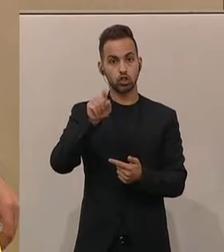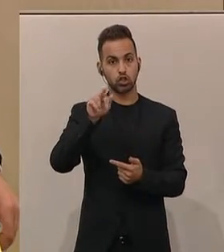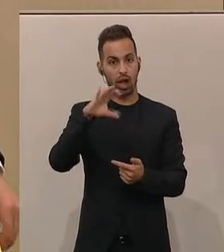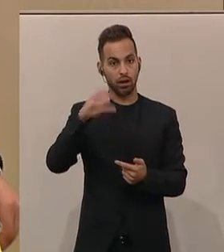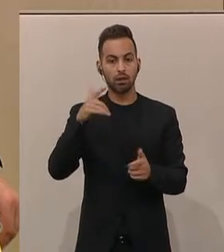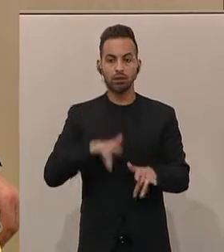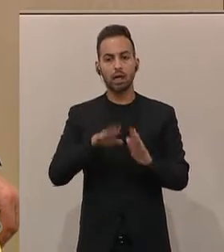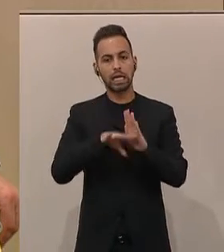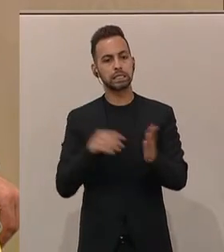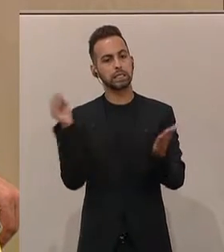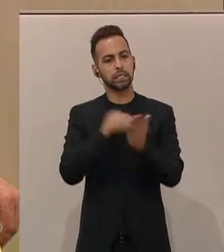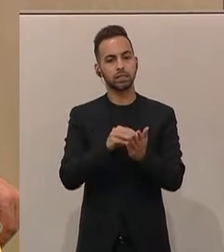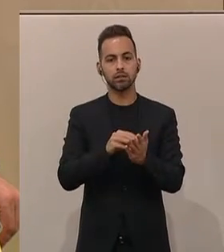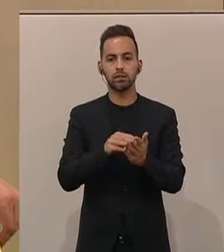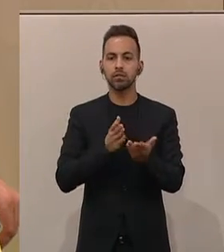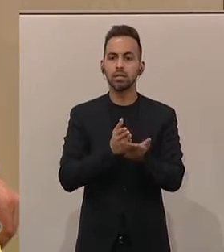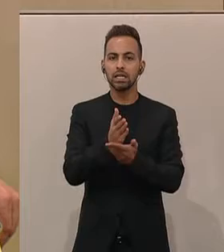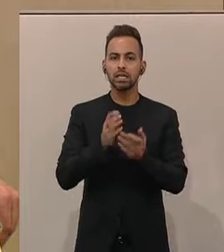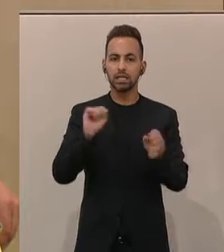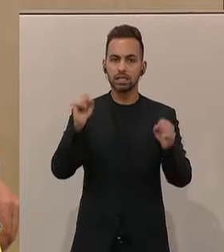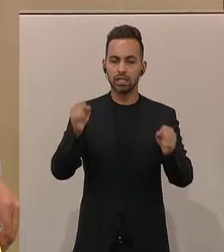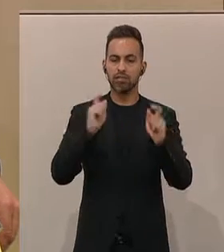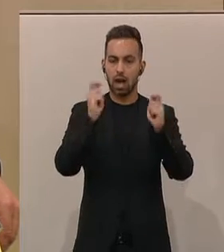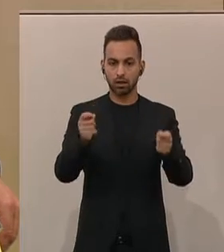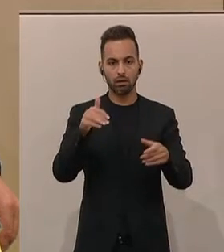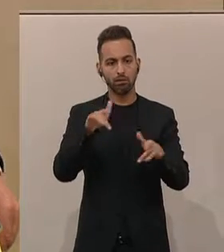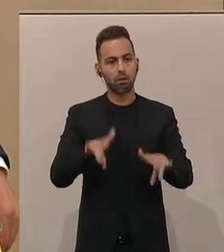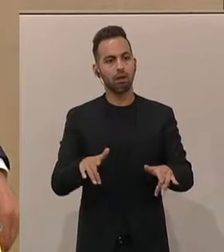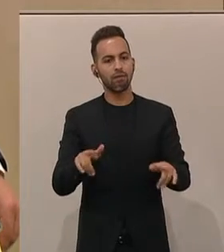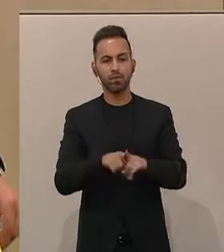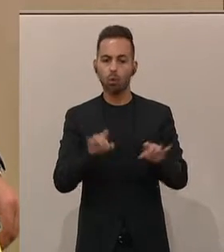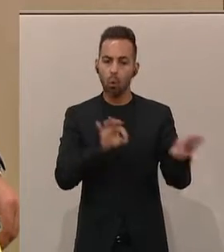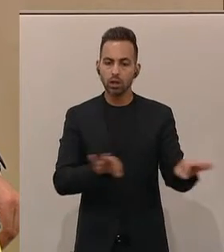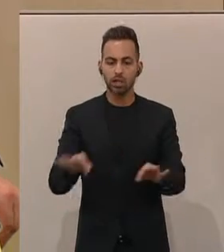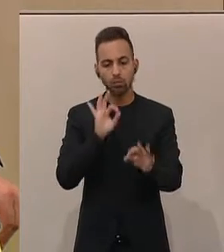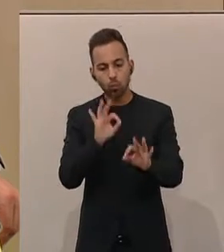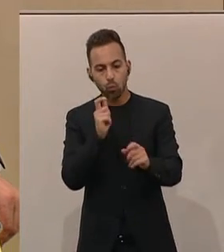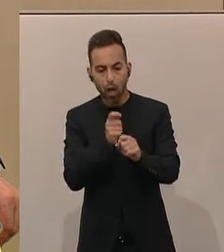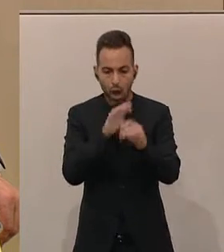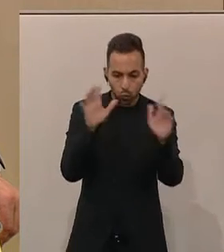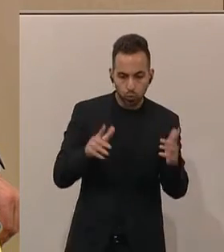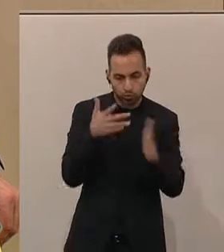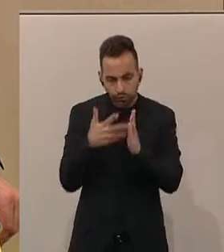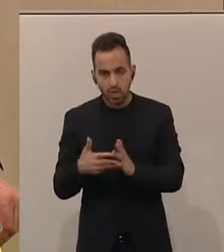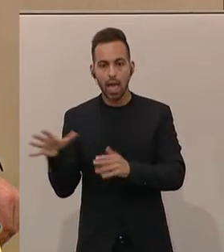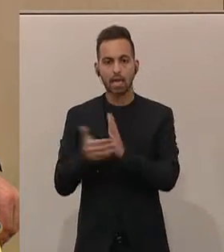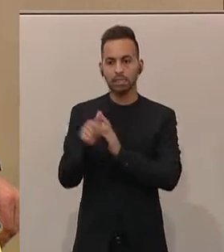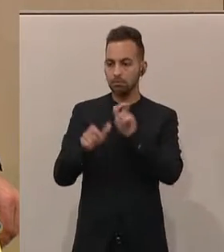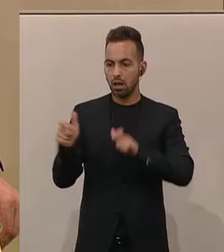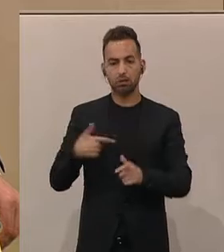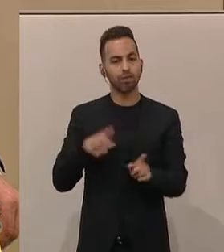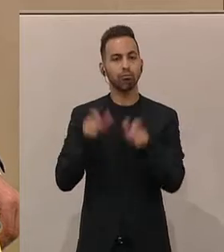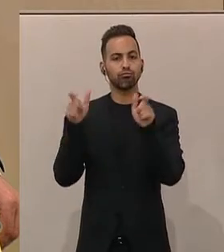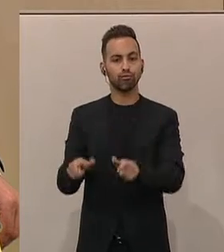via Initiativantrag und verunmöglichen eine ordentliche Begutachtung durch Expertinnen und Experten und